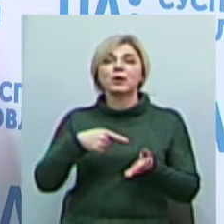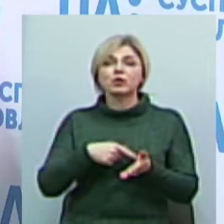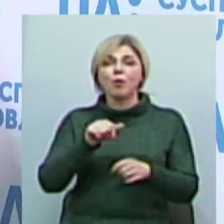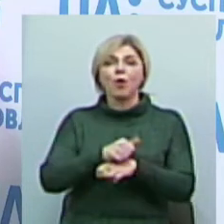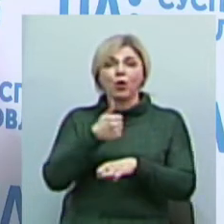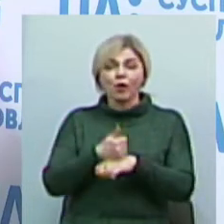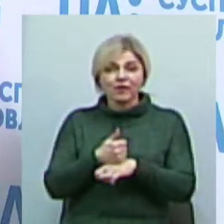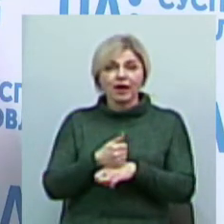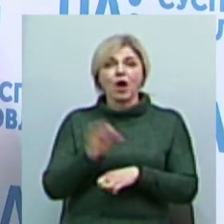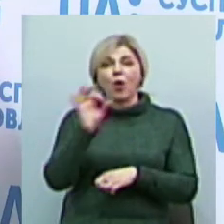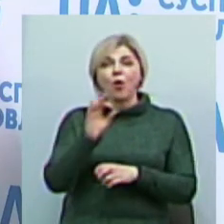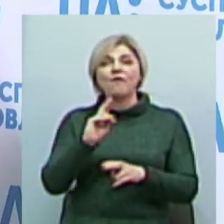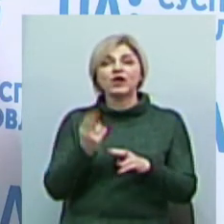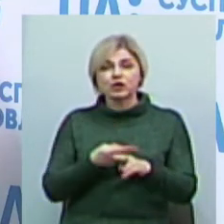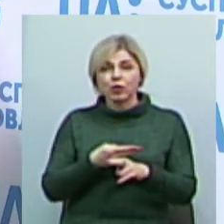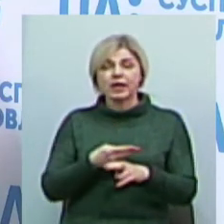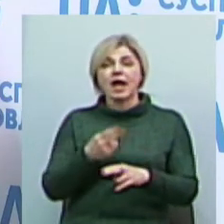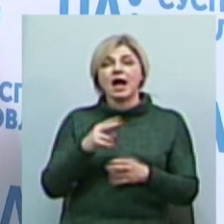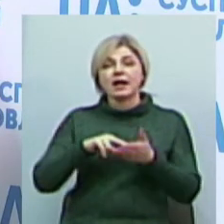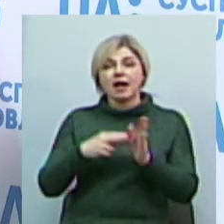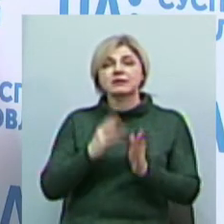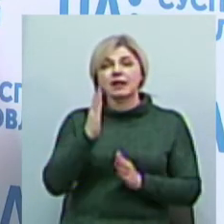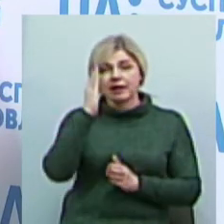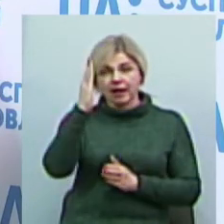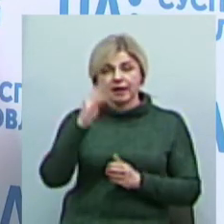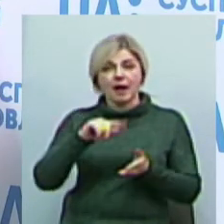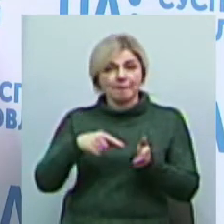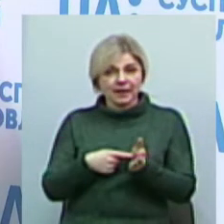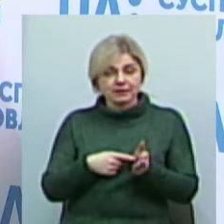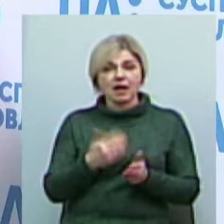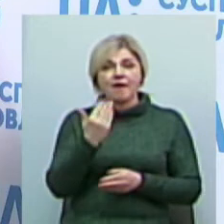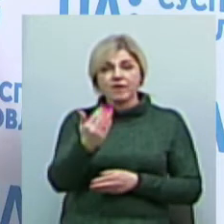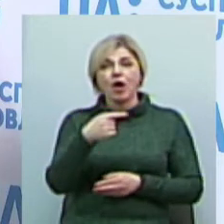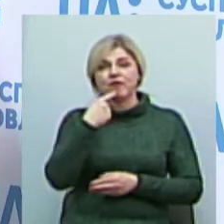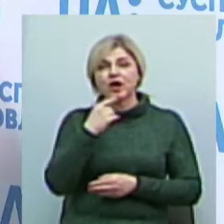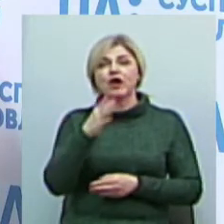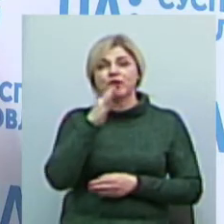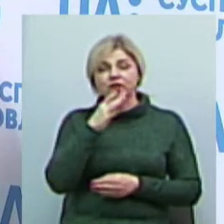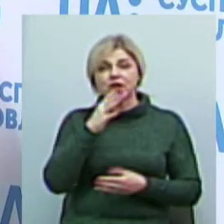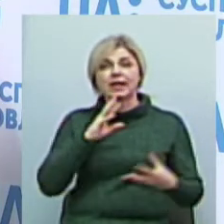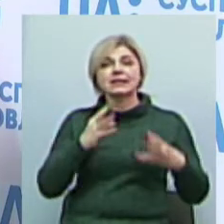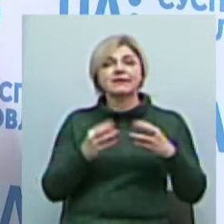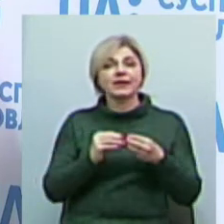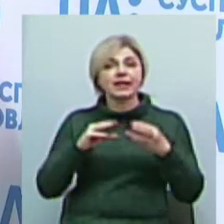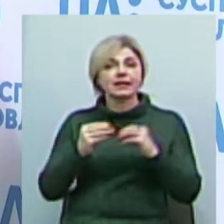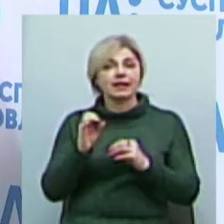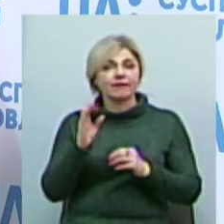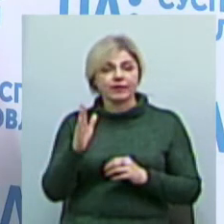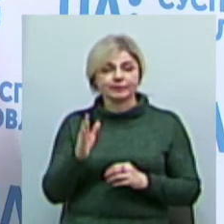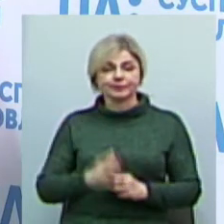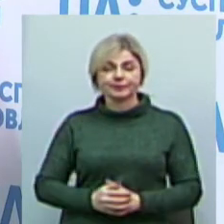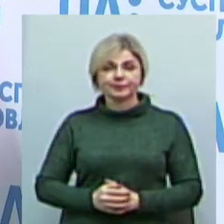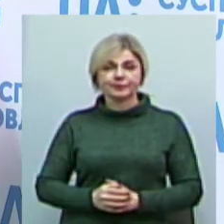про відсутність цієї самої стратегії розвитку міста ви говорили під час звітів, на які Олександр Сінкевич не